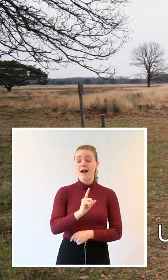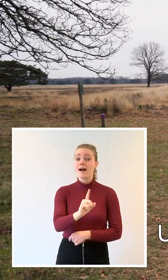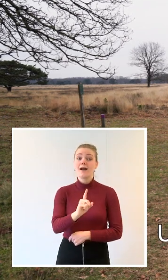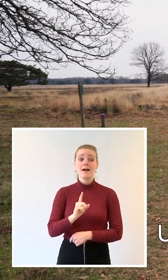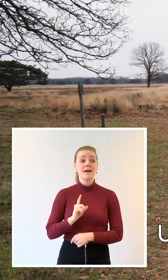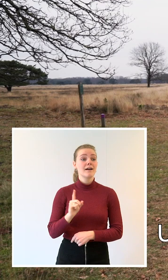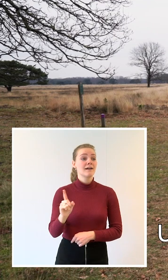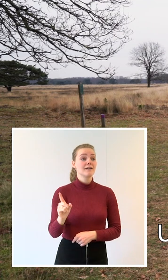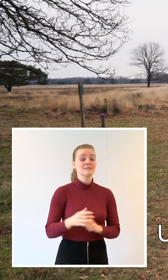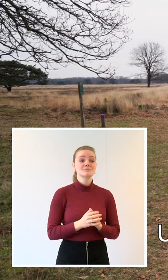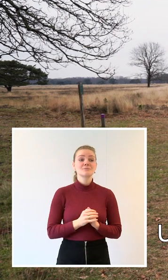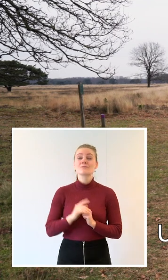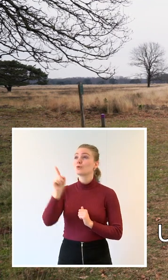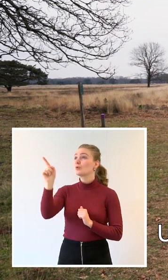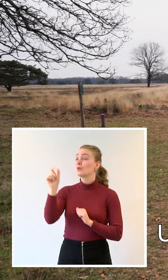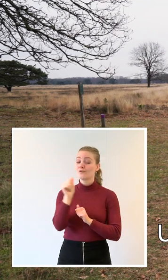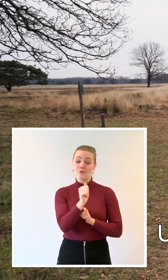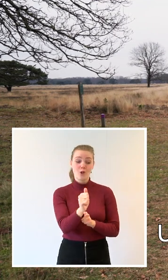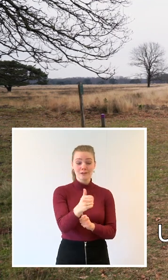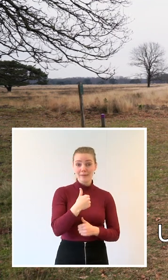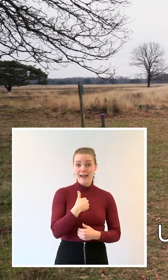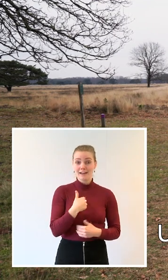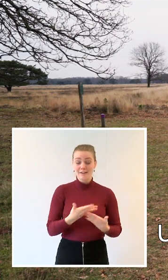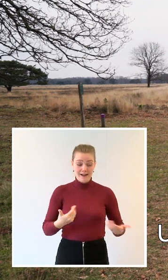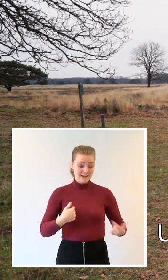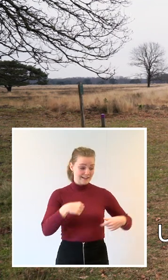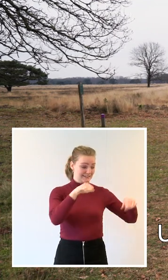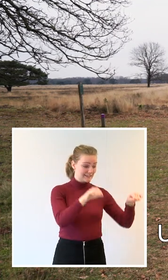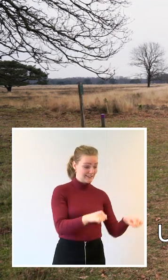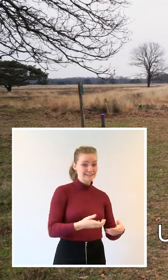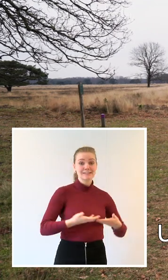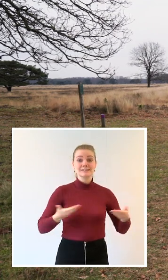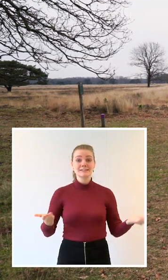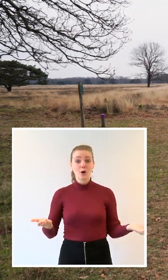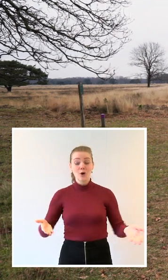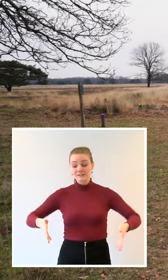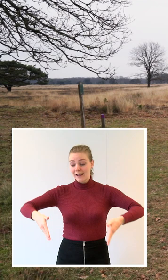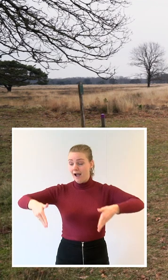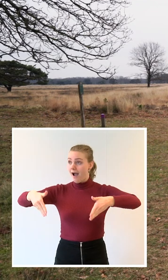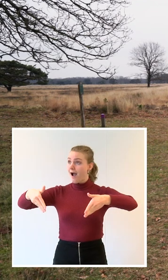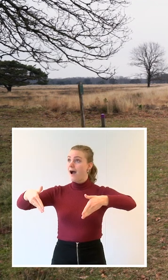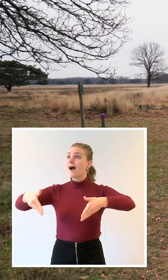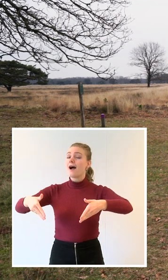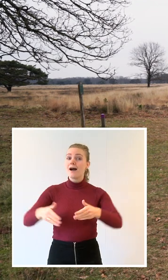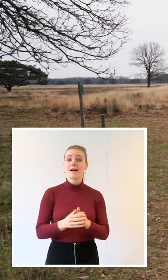U volgt mij waar ik zit of sta.